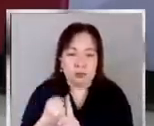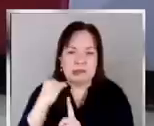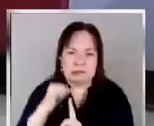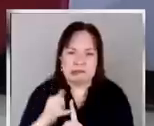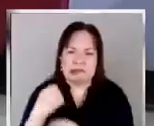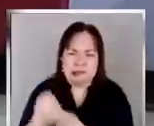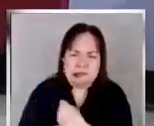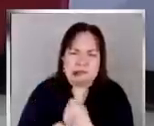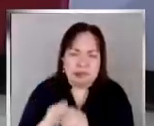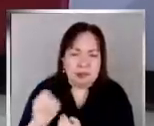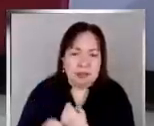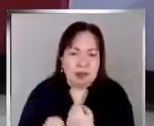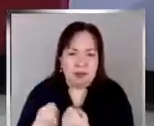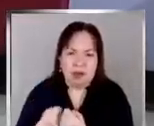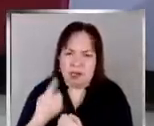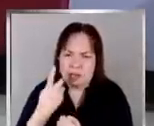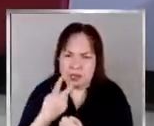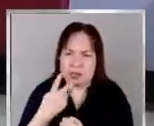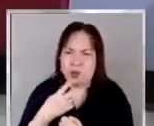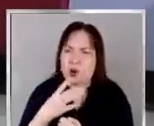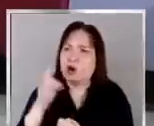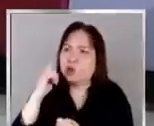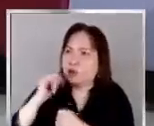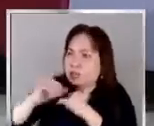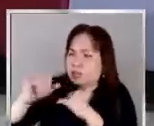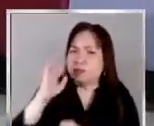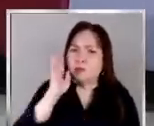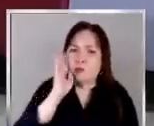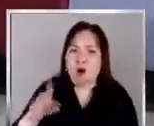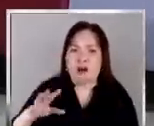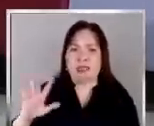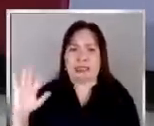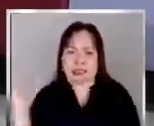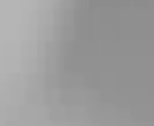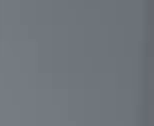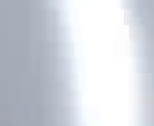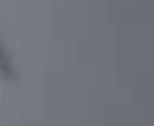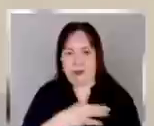mga itinuturing niyang kapatid. Nakatutok si Chino Gaston.